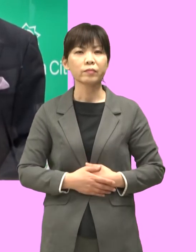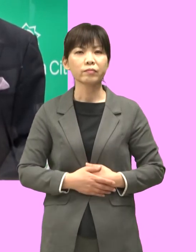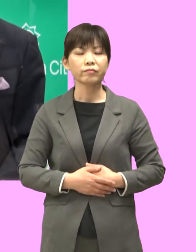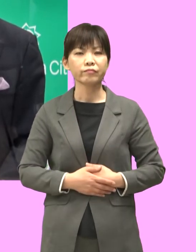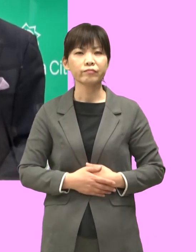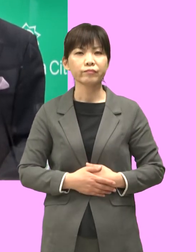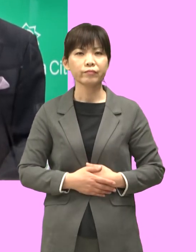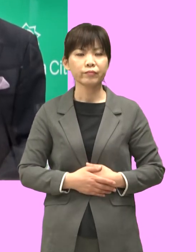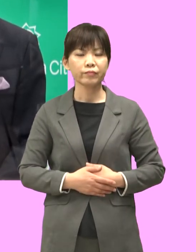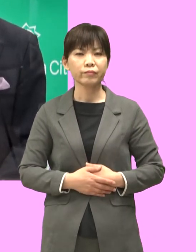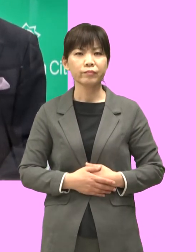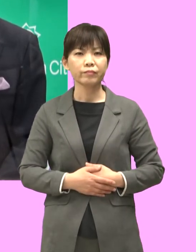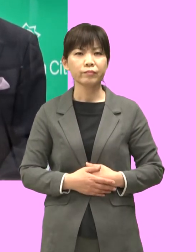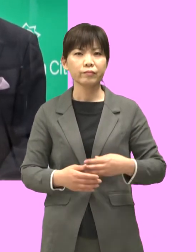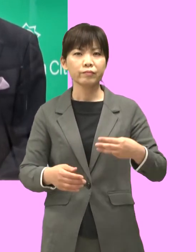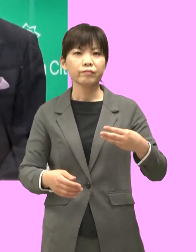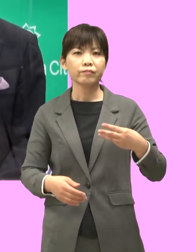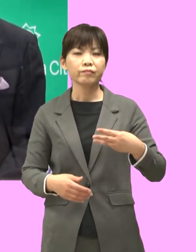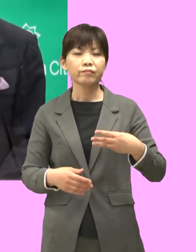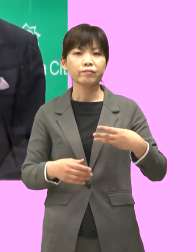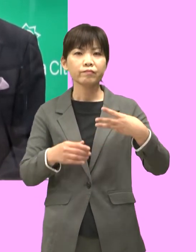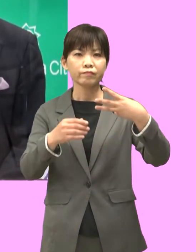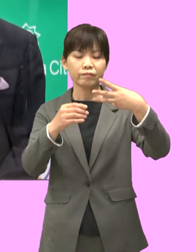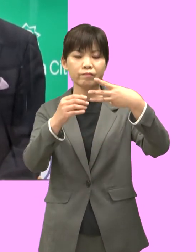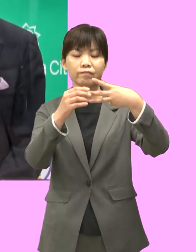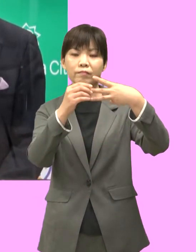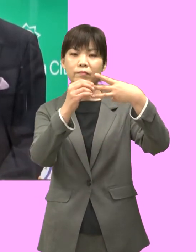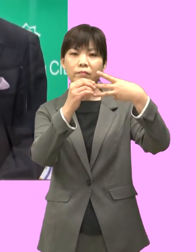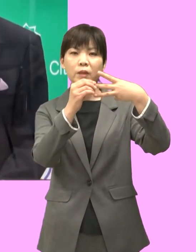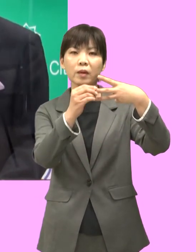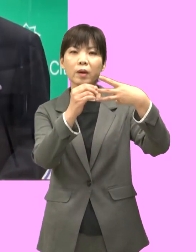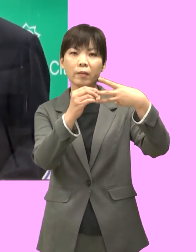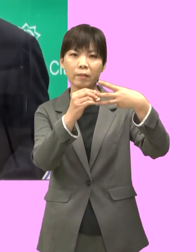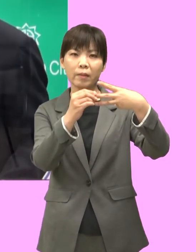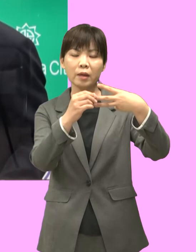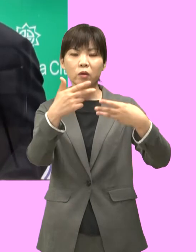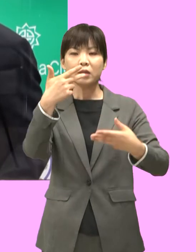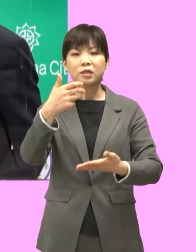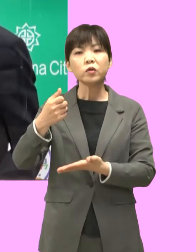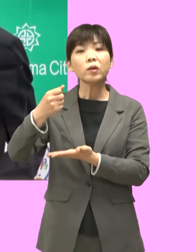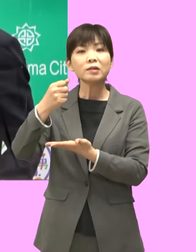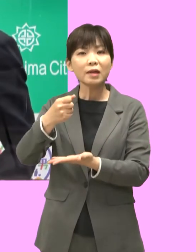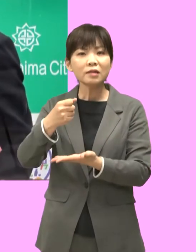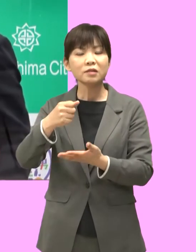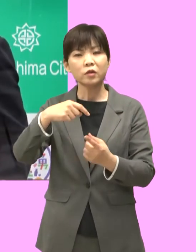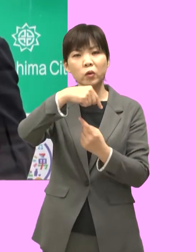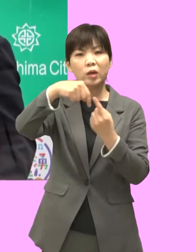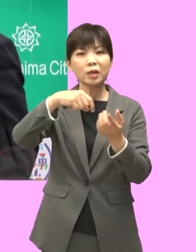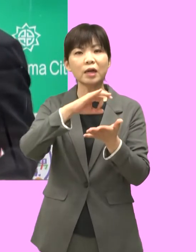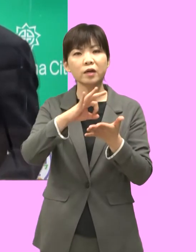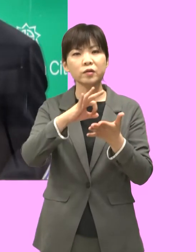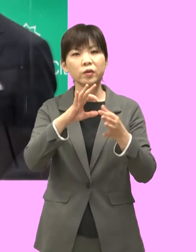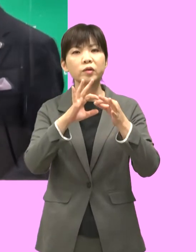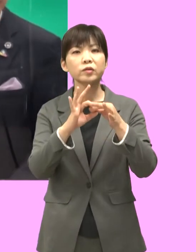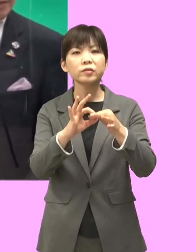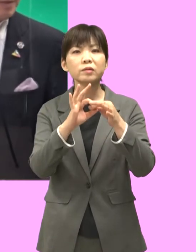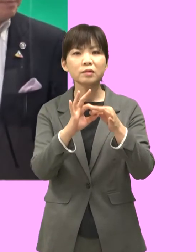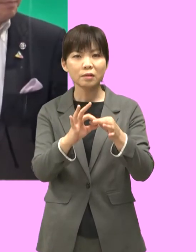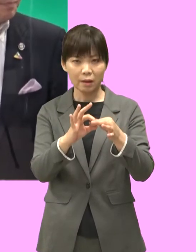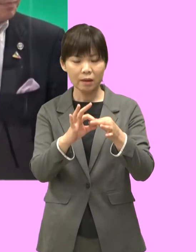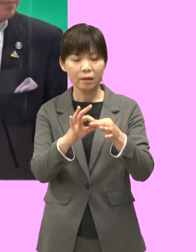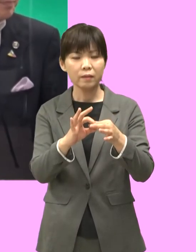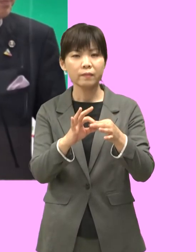朝日新聞の荒海と言います。2番目の公有財産の利活用の関係で、ちょっとお尋ねいたします